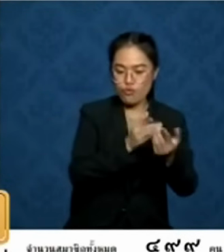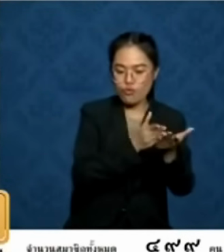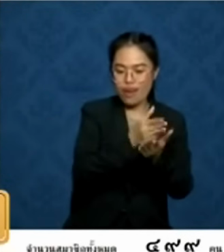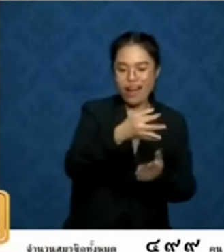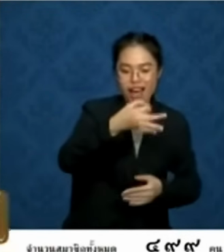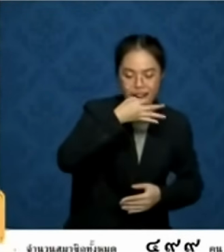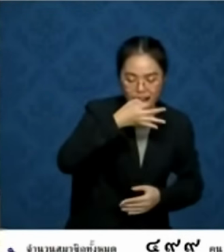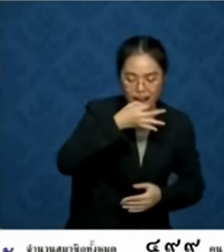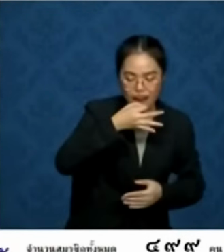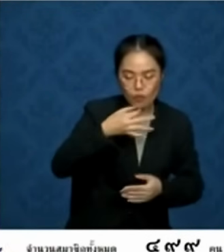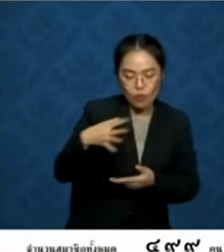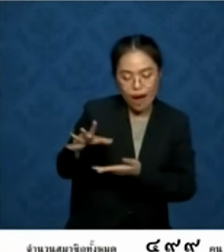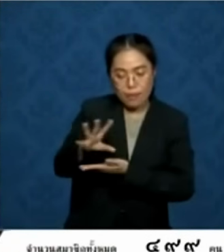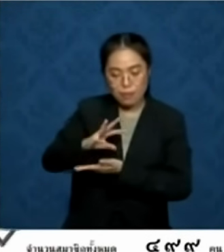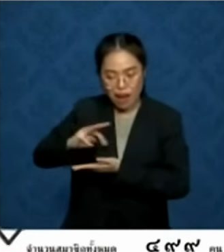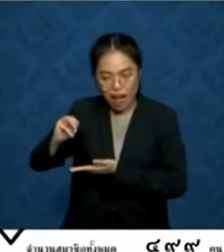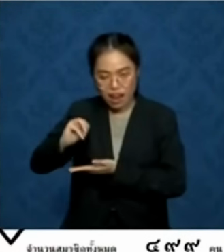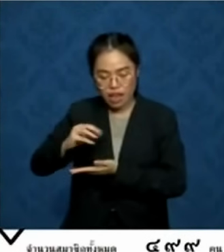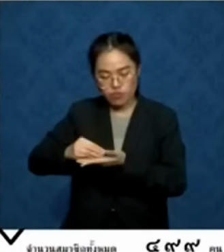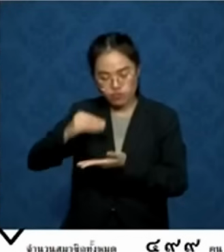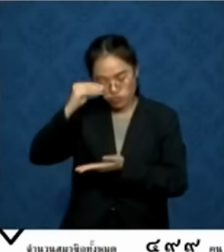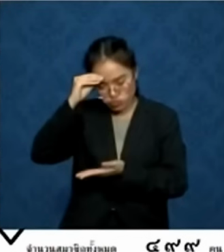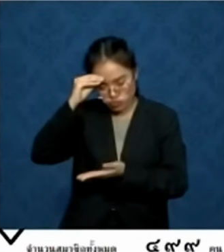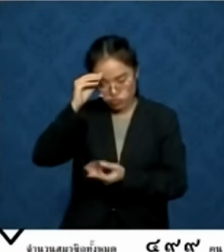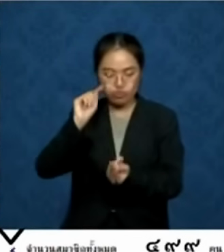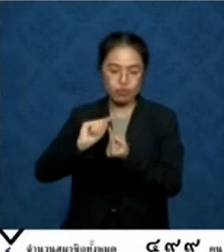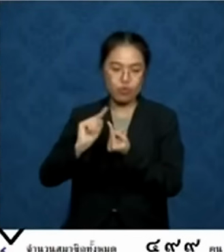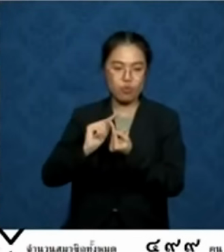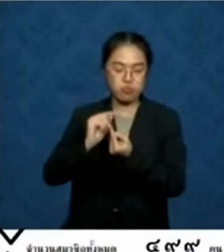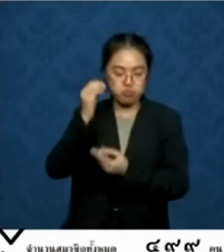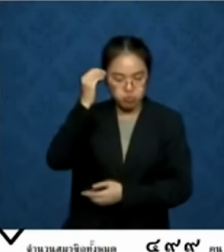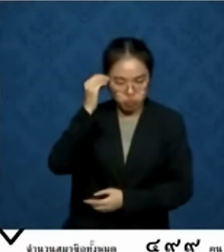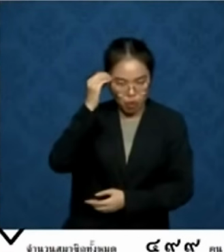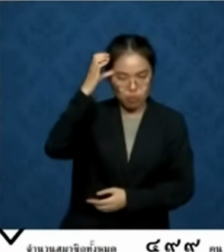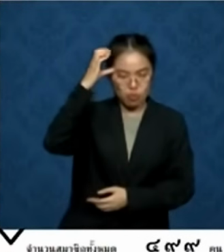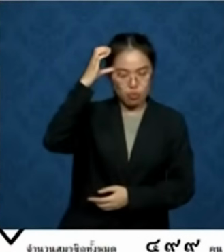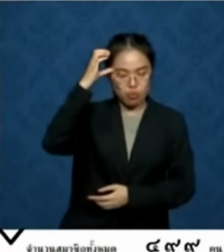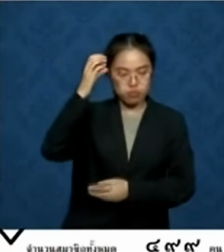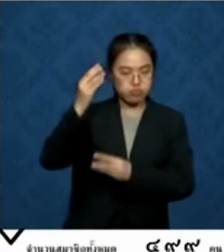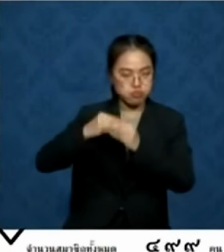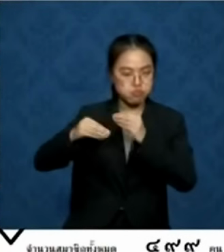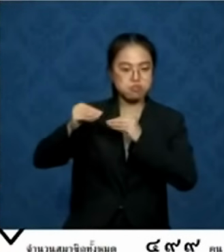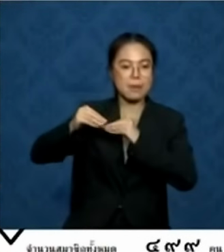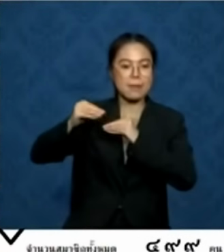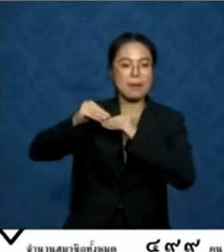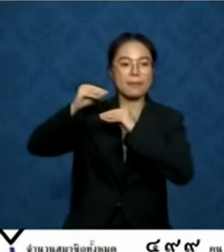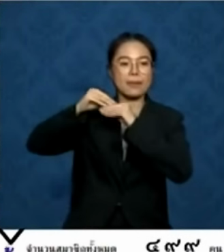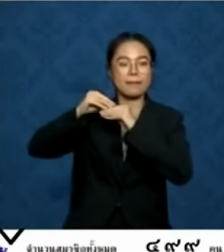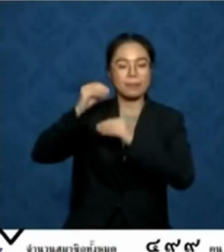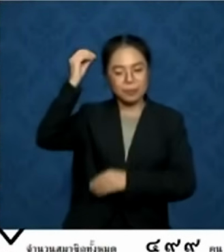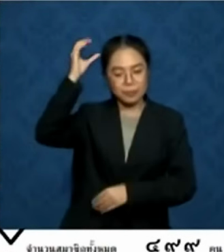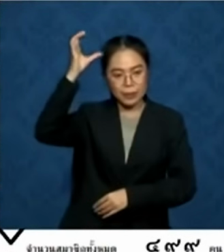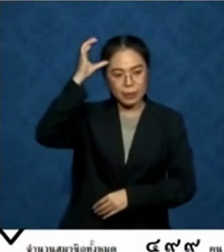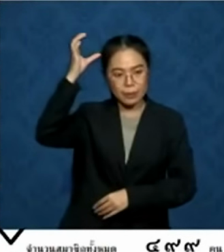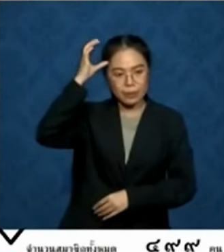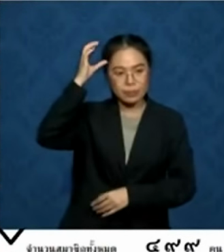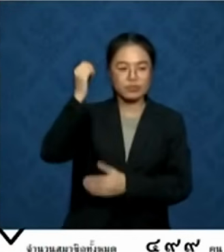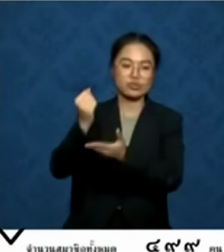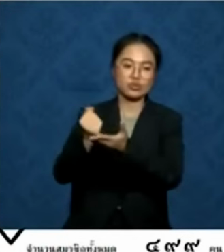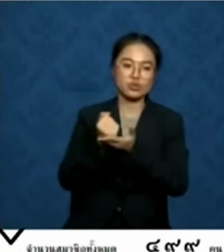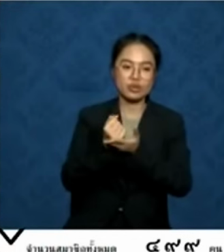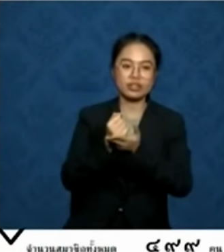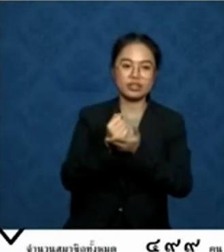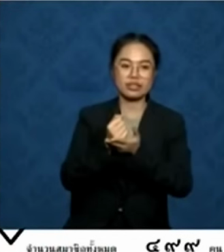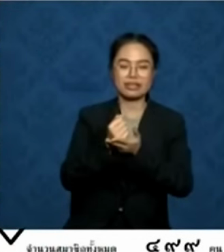าให้สามารถสะสมหน่วยการเรียนรู้หรือเครดิตแบงค์120